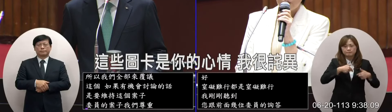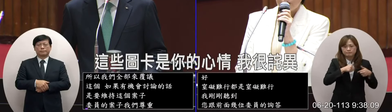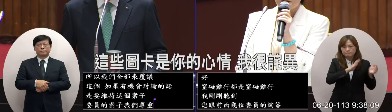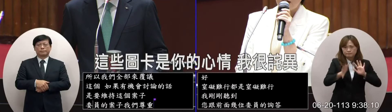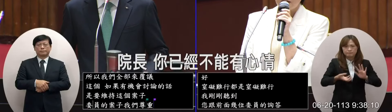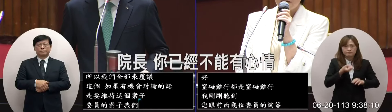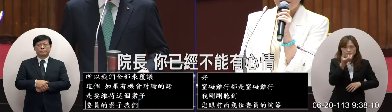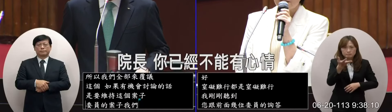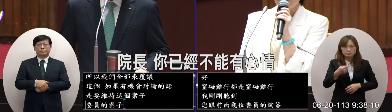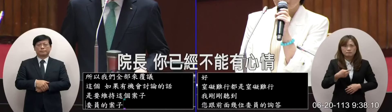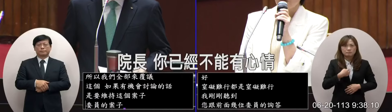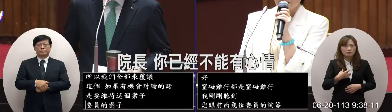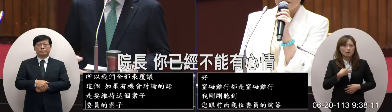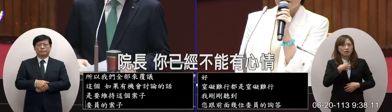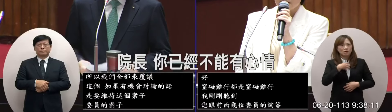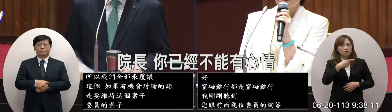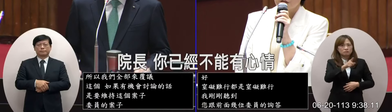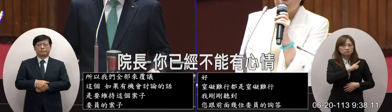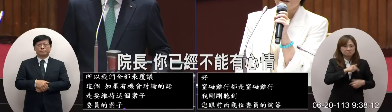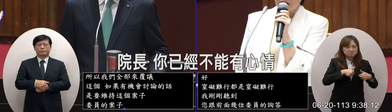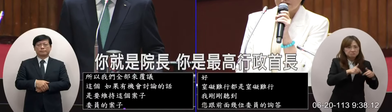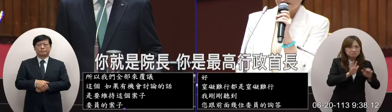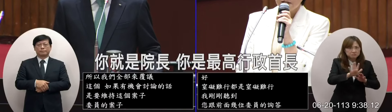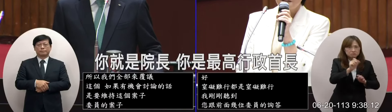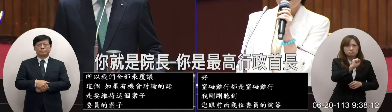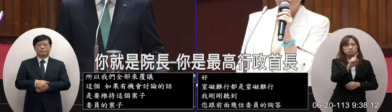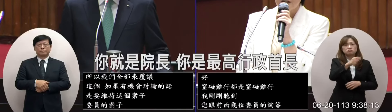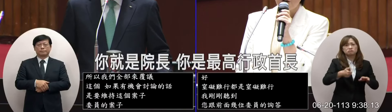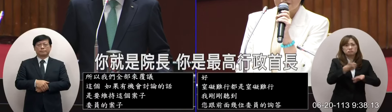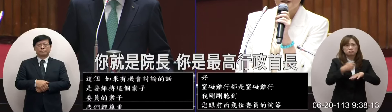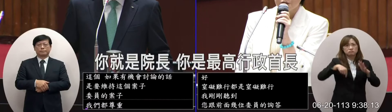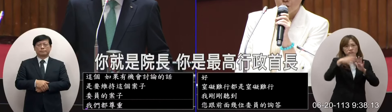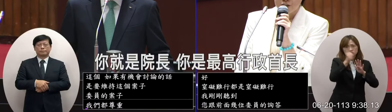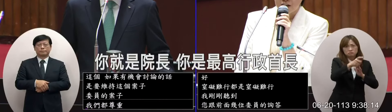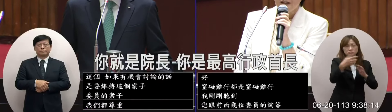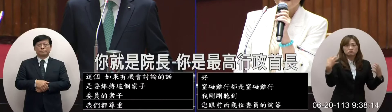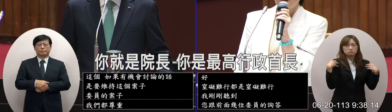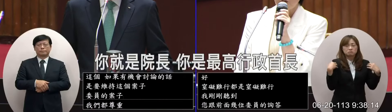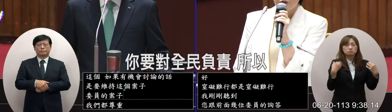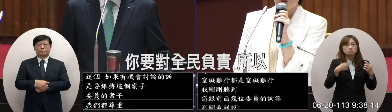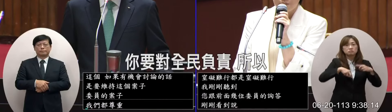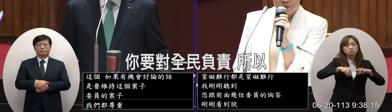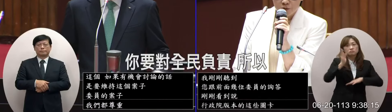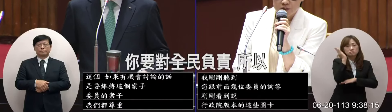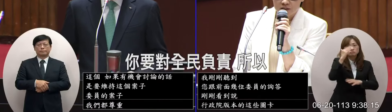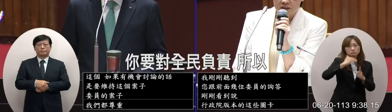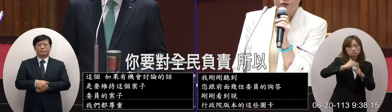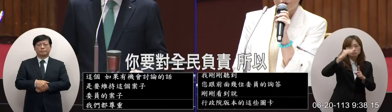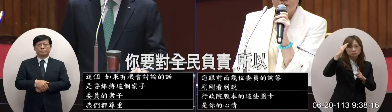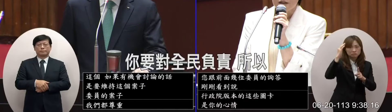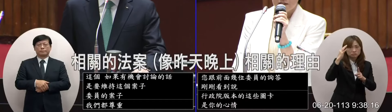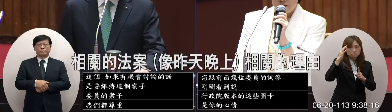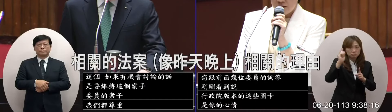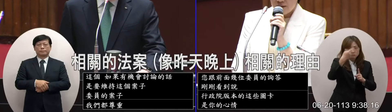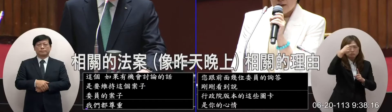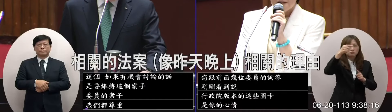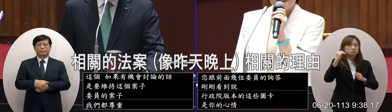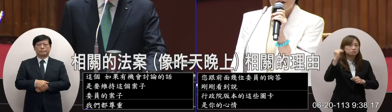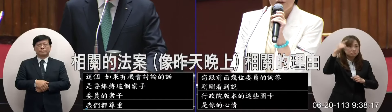异。院长，你已经不能有心情，你就是院长了，你是最高行政首长，你要对全民负责，所